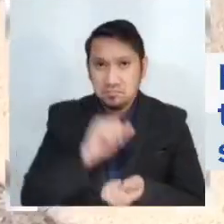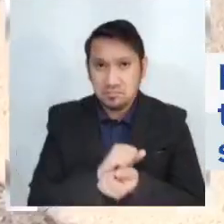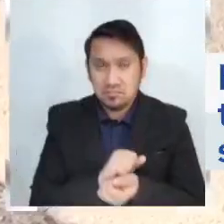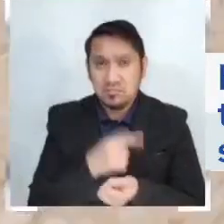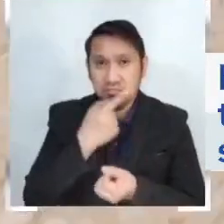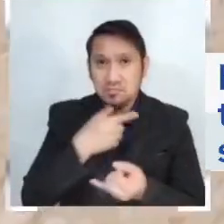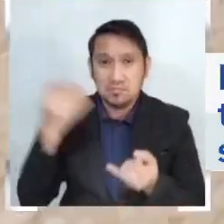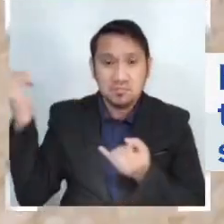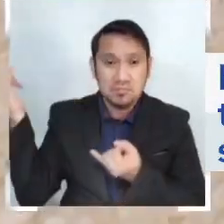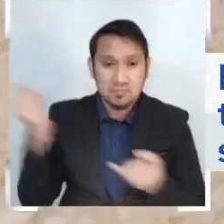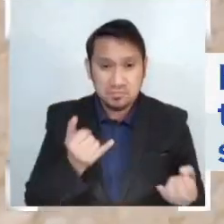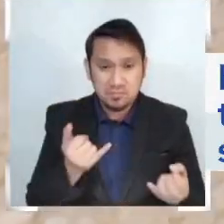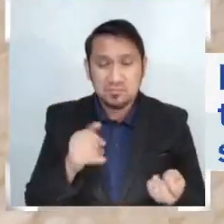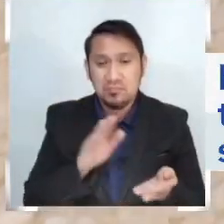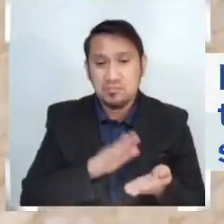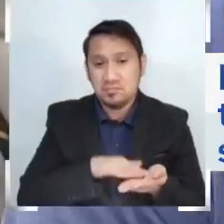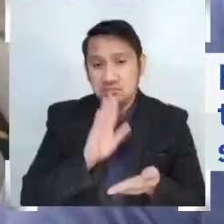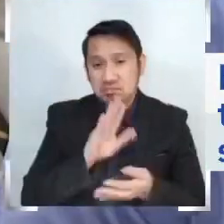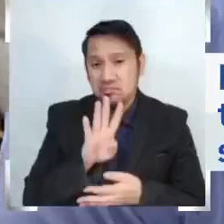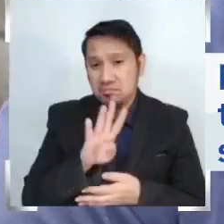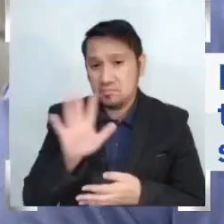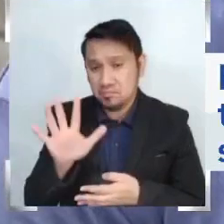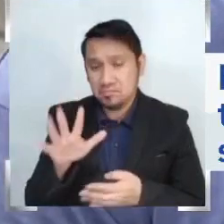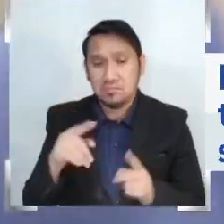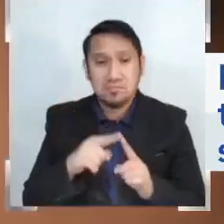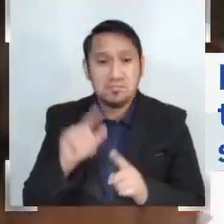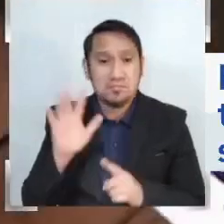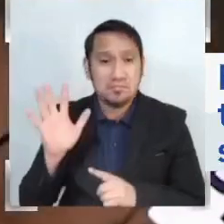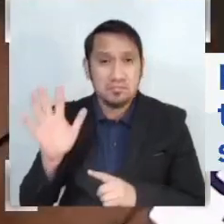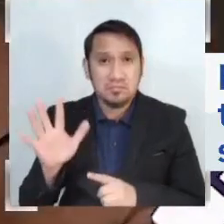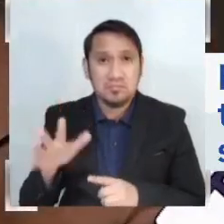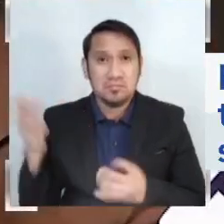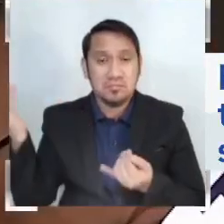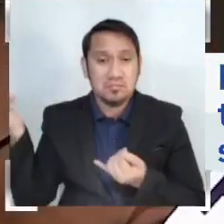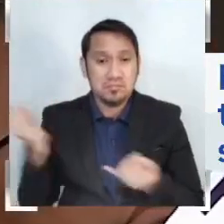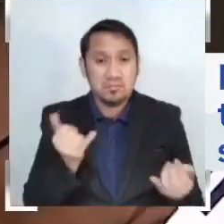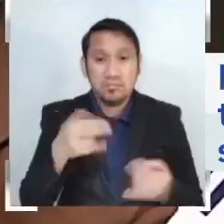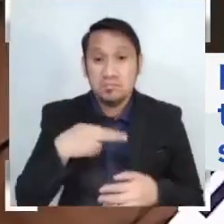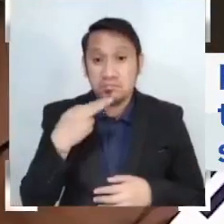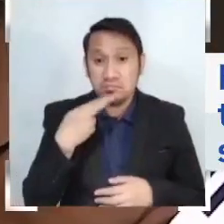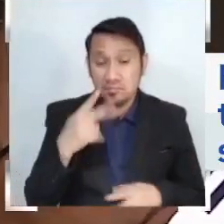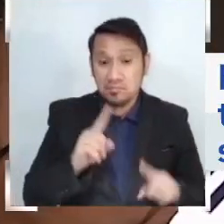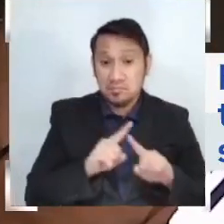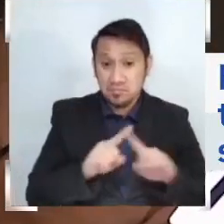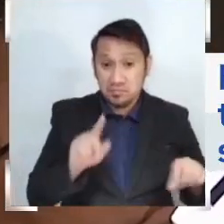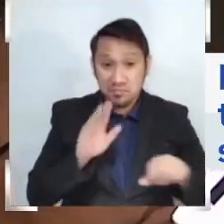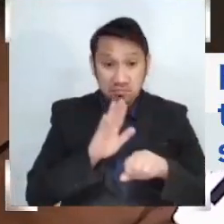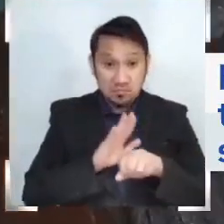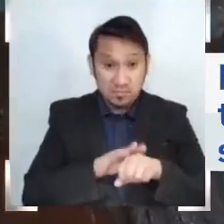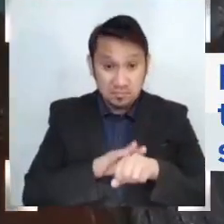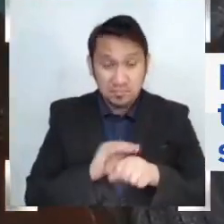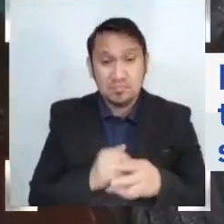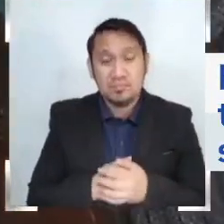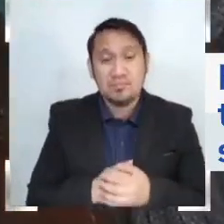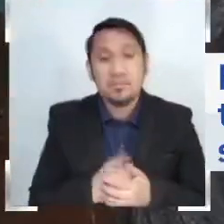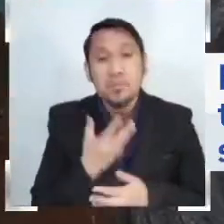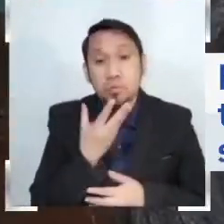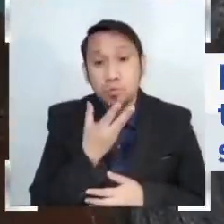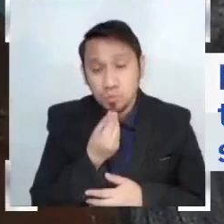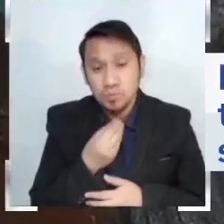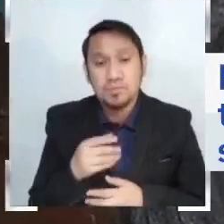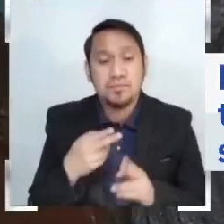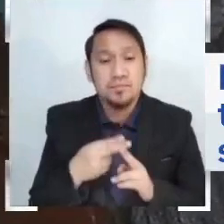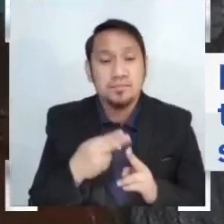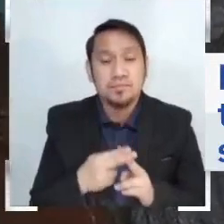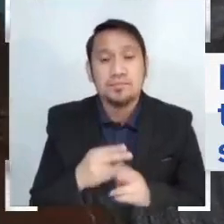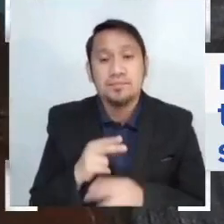ng konti. Nasa 45 to 50 ang imported niyan. Pero babala ni House Ways and Means Committee Chairman and Albay 2nd